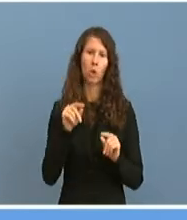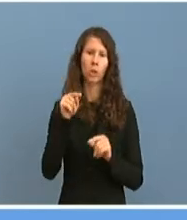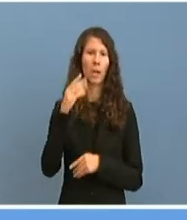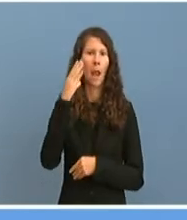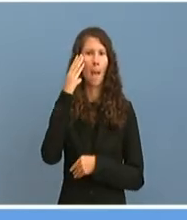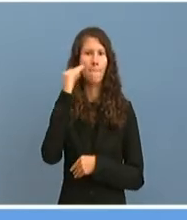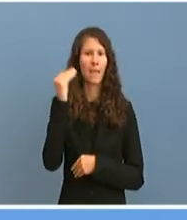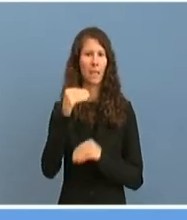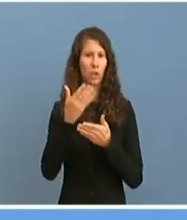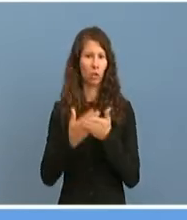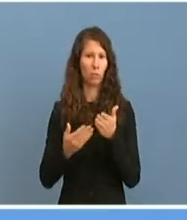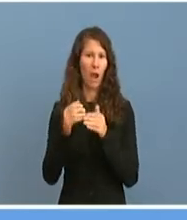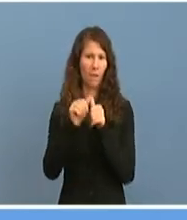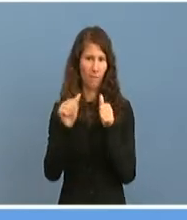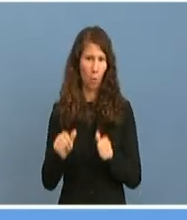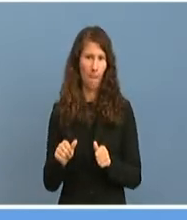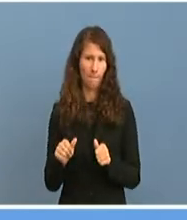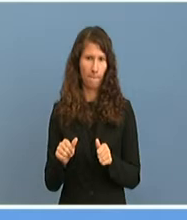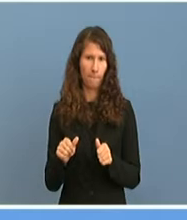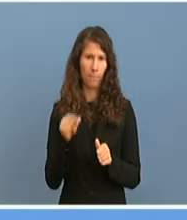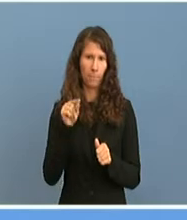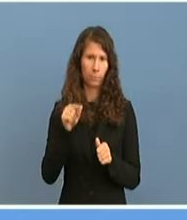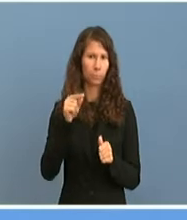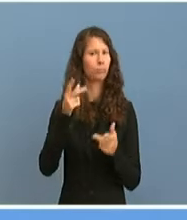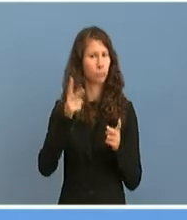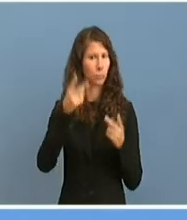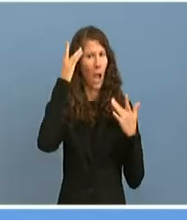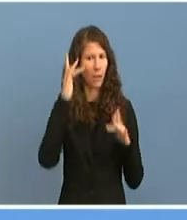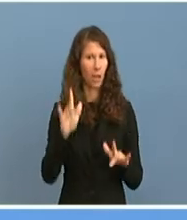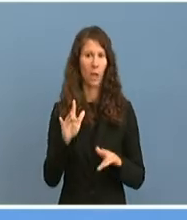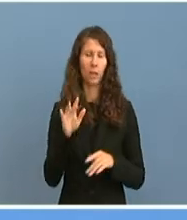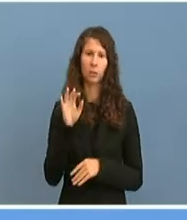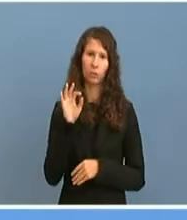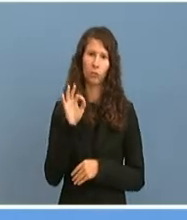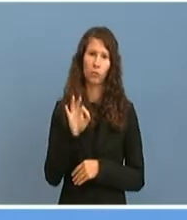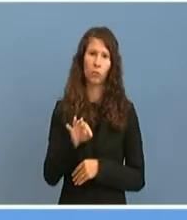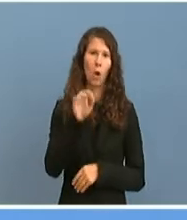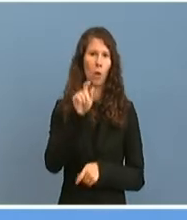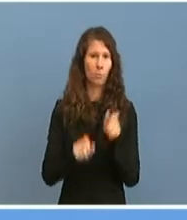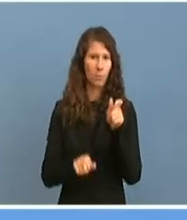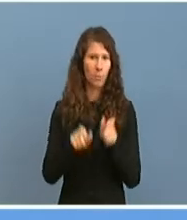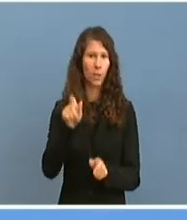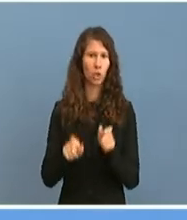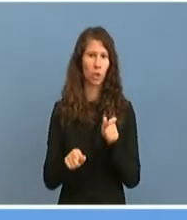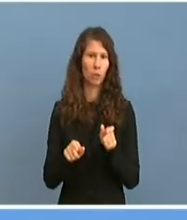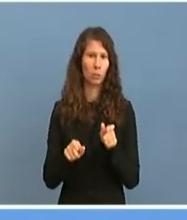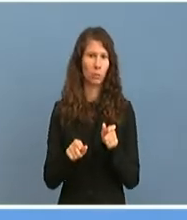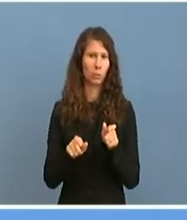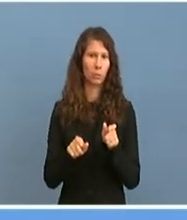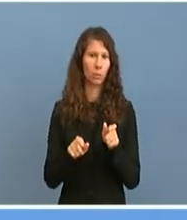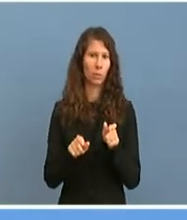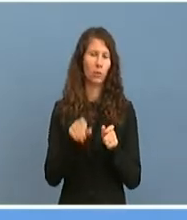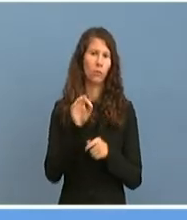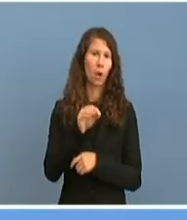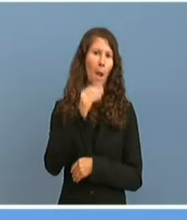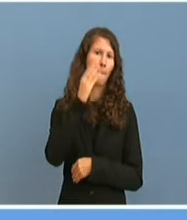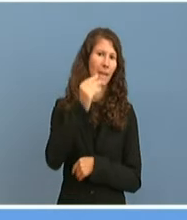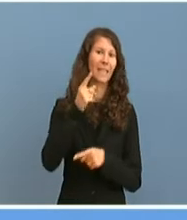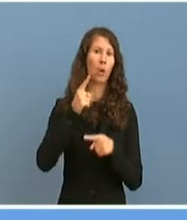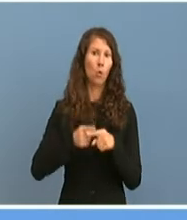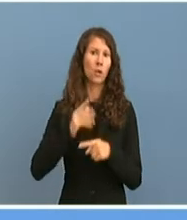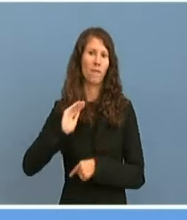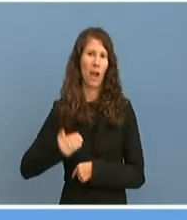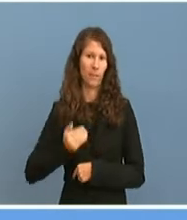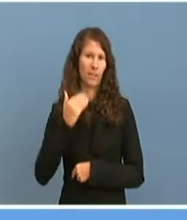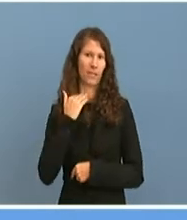männlichen Sprachform, anerkannt ist für Menschen von männlichem und weiblichem Geschlecht, ist das